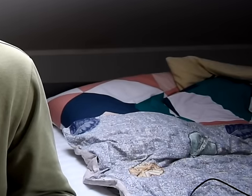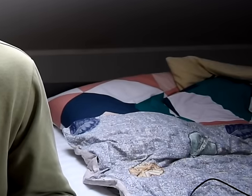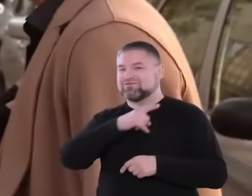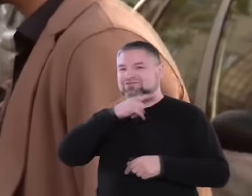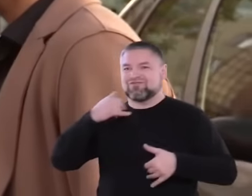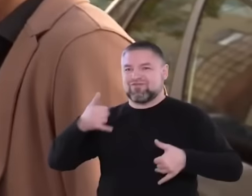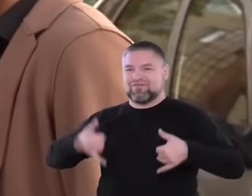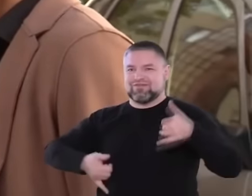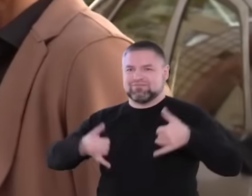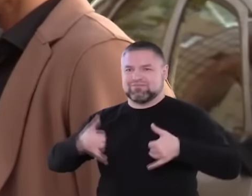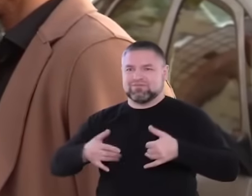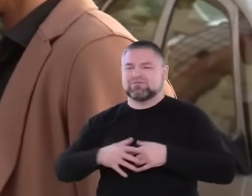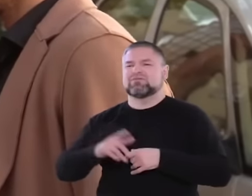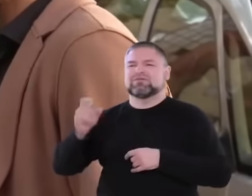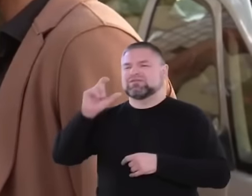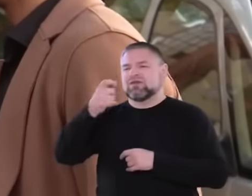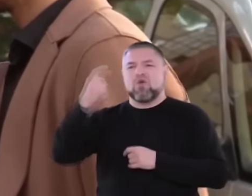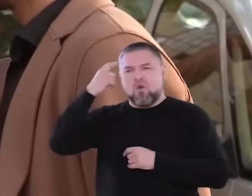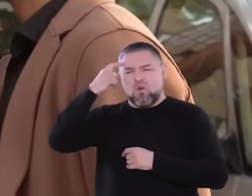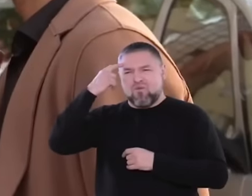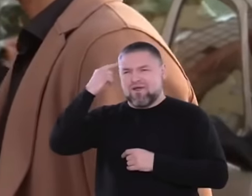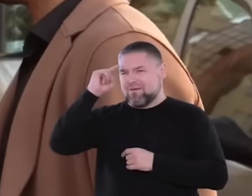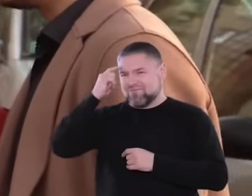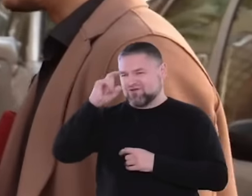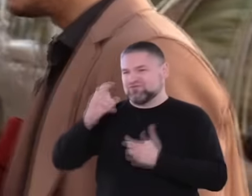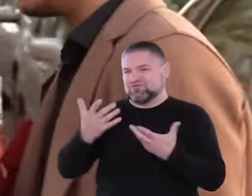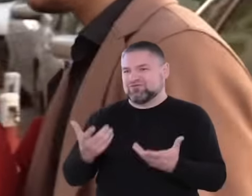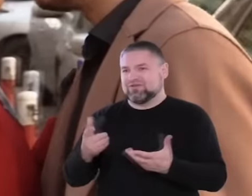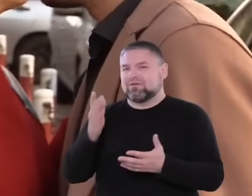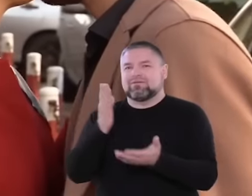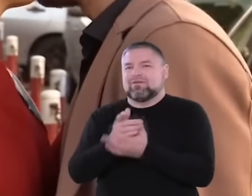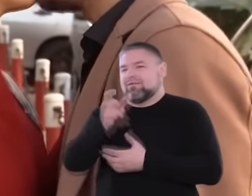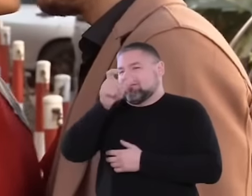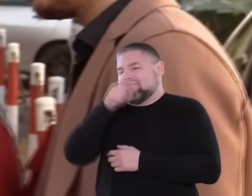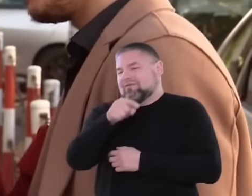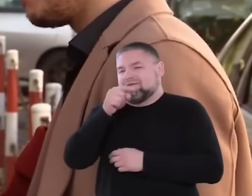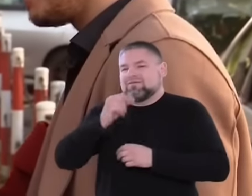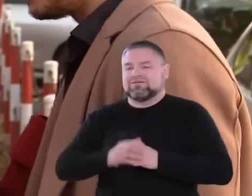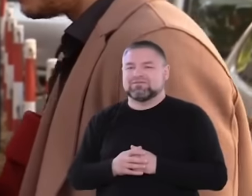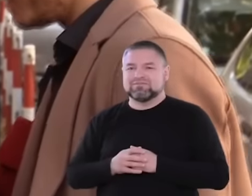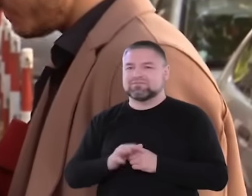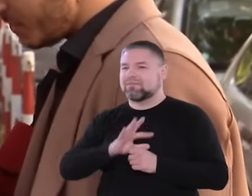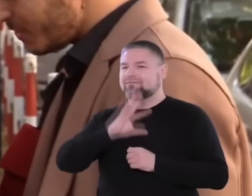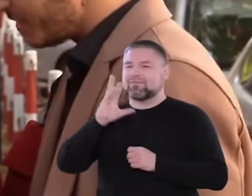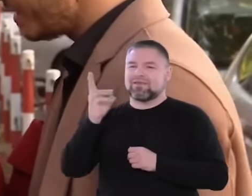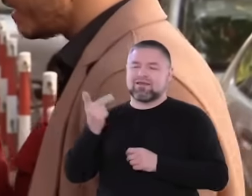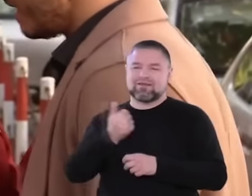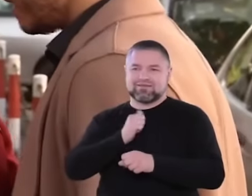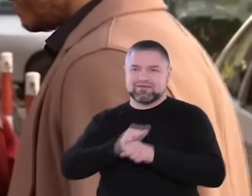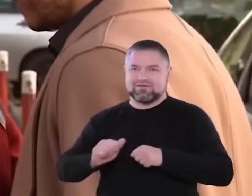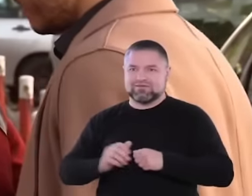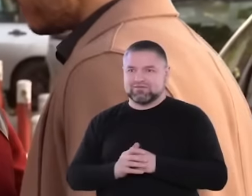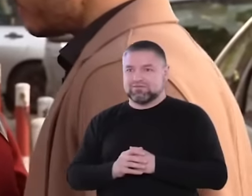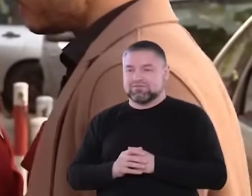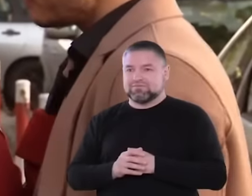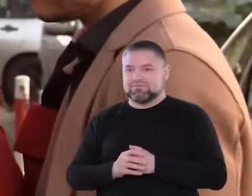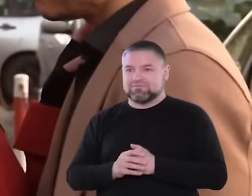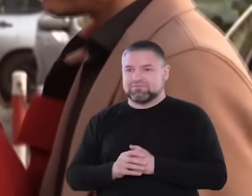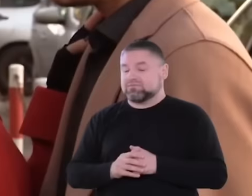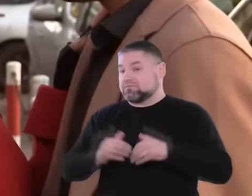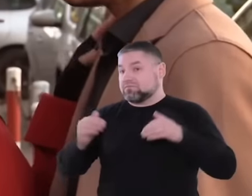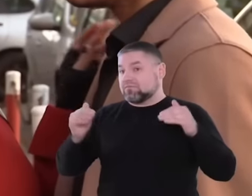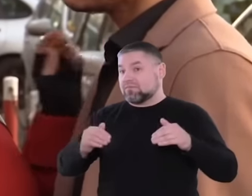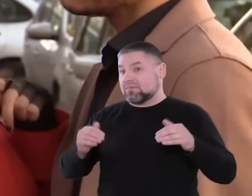jesteś pojebany? Co ci ciągle chodzi po głowie, chłopczyku? Tylko ty. Piękna jesteś, wiesz? Słuchaj, a